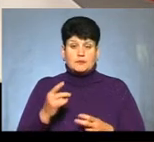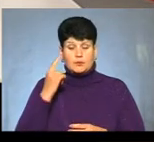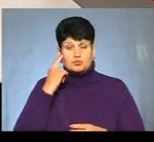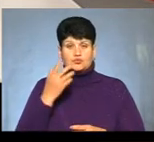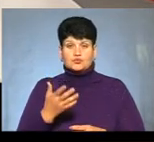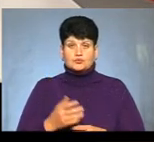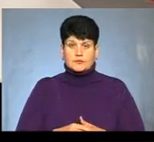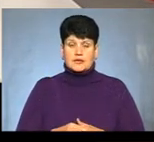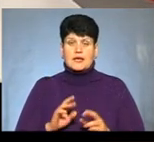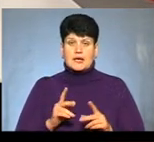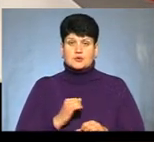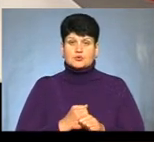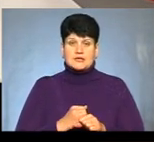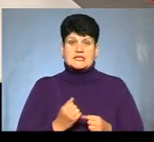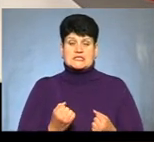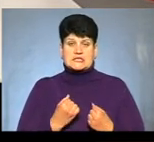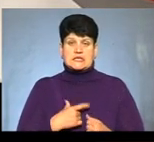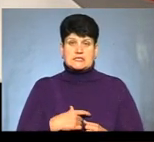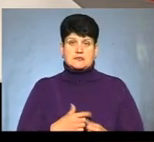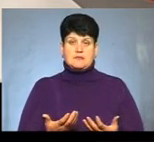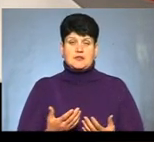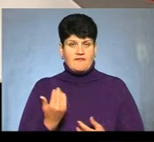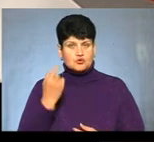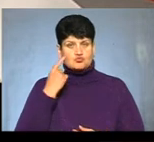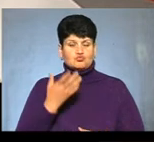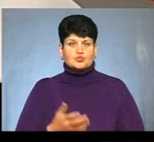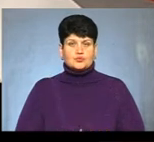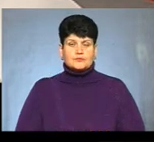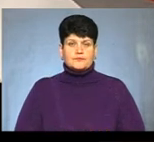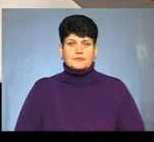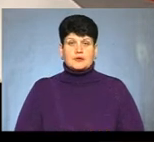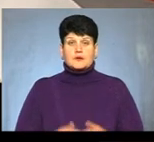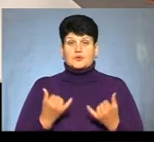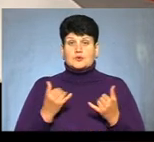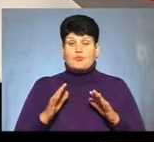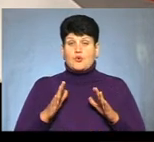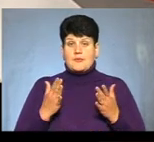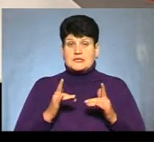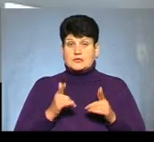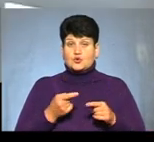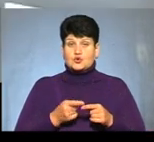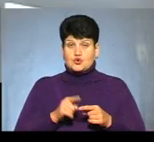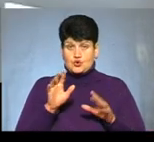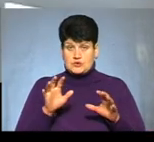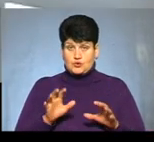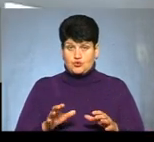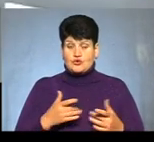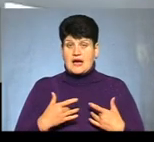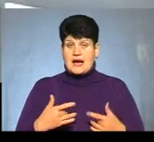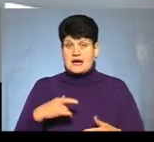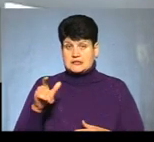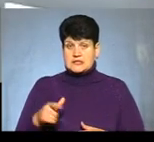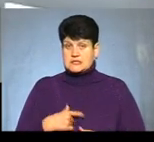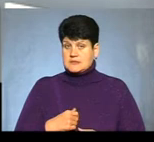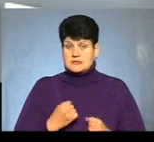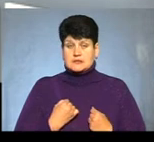от тут треба подумати. Як все як ж таки зробити, артисту так? Захистити себе, відстояти себе, на вашу думку? На даний момент, згідно такого закону, артист себе